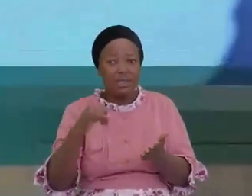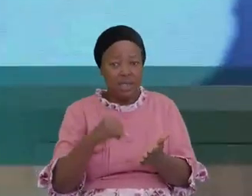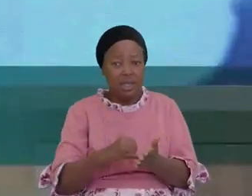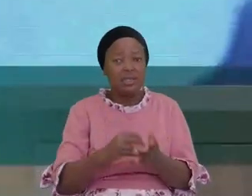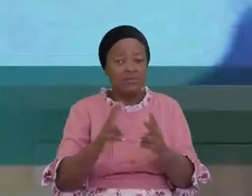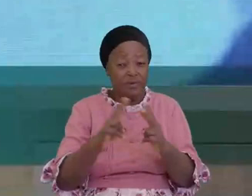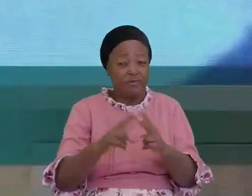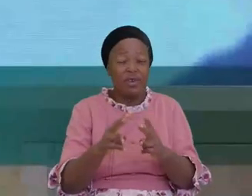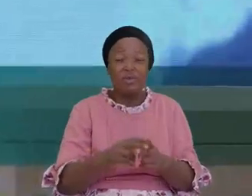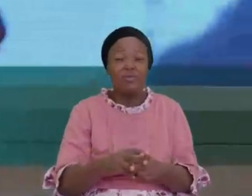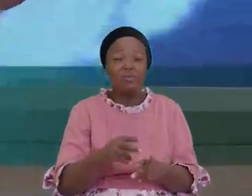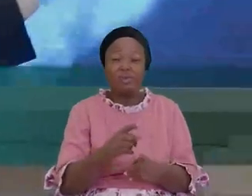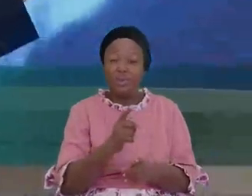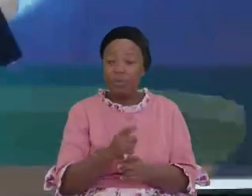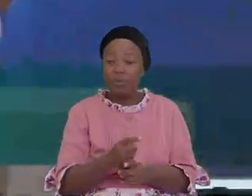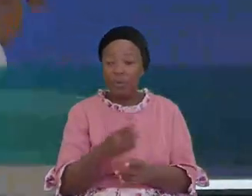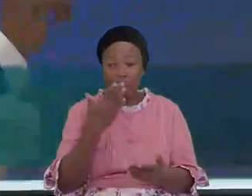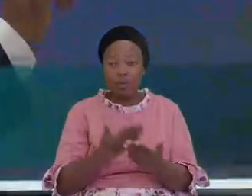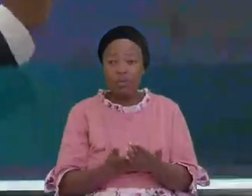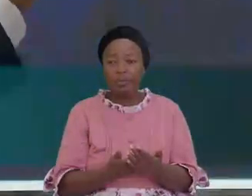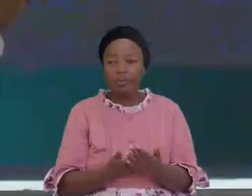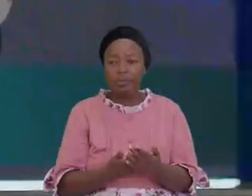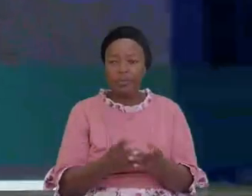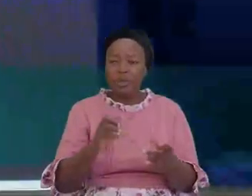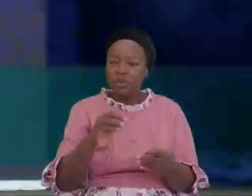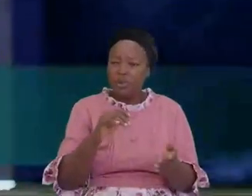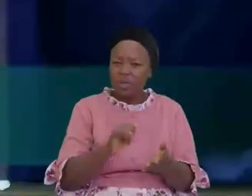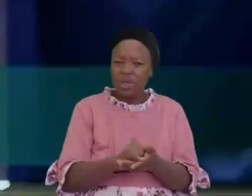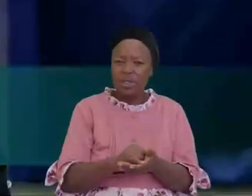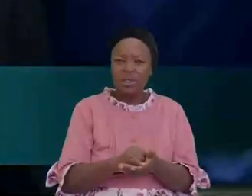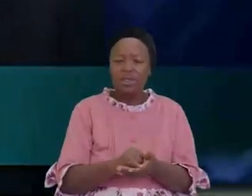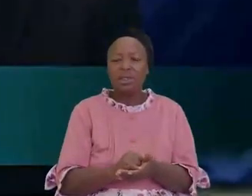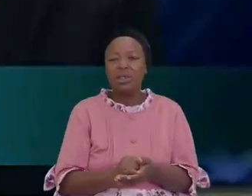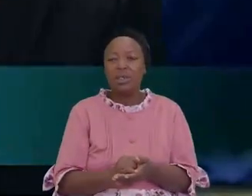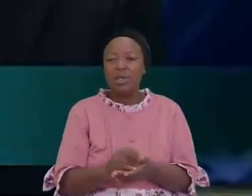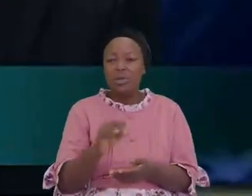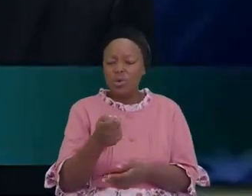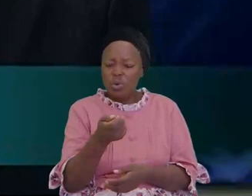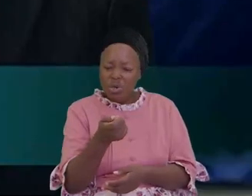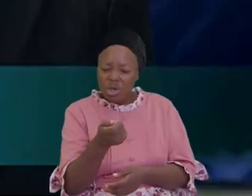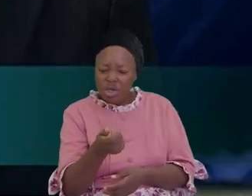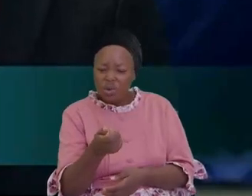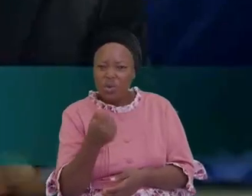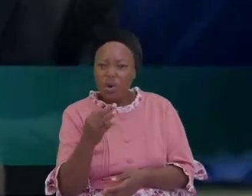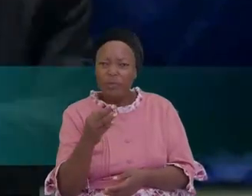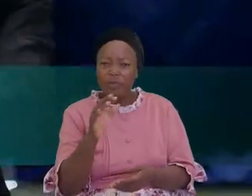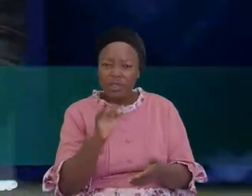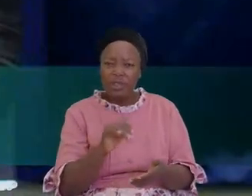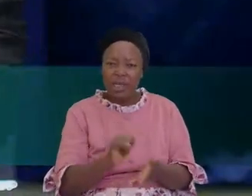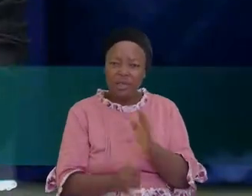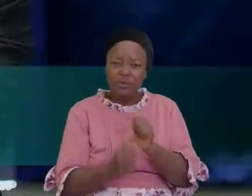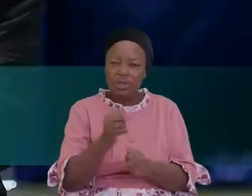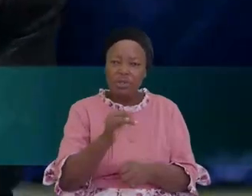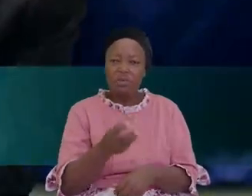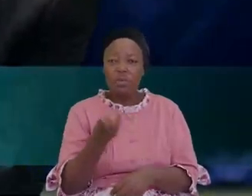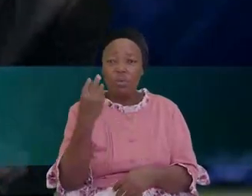entièrement, tu dois maintenant la purifier entièrement. Pour qu'aucune trace de ce qui était